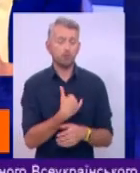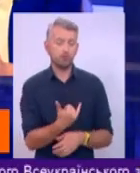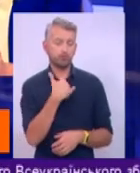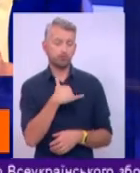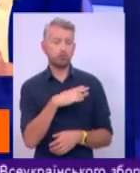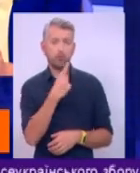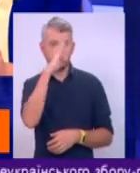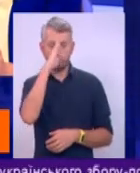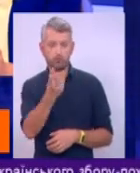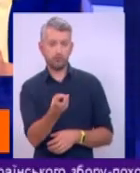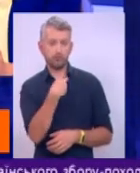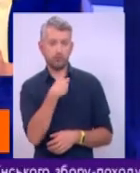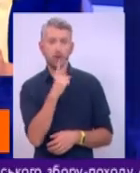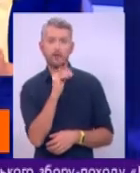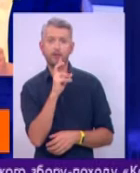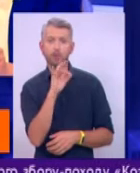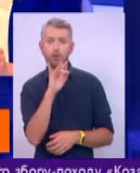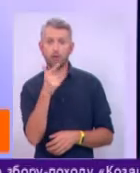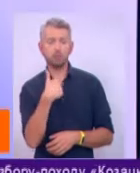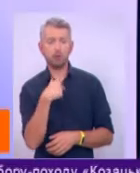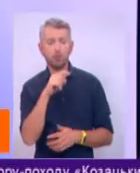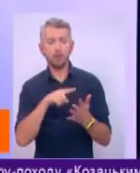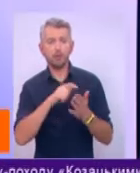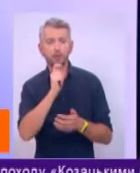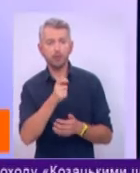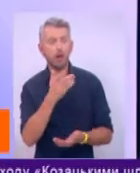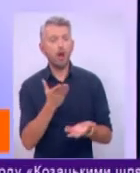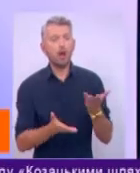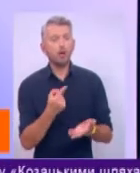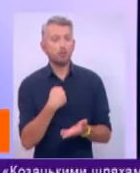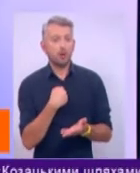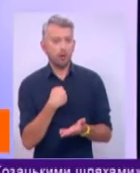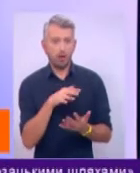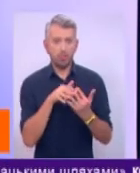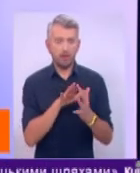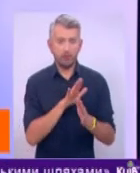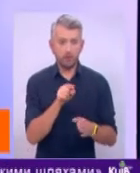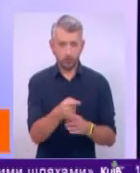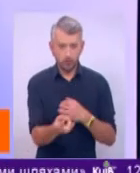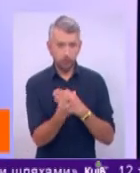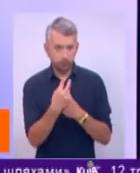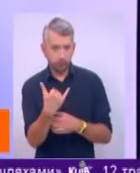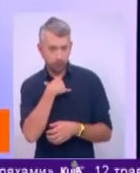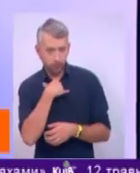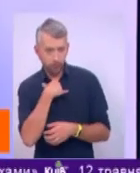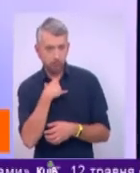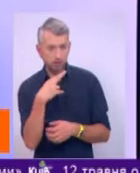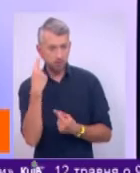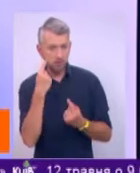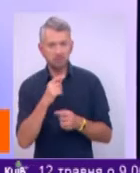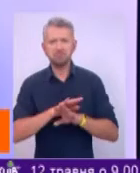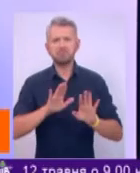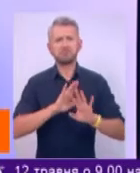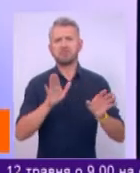один хлопець, кіборг. І я йому задав таке питання, а якщо б я не воював, ти б до мене прийшов як до психолога? Він каже, ні.